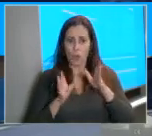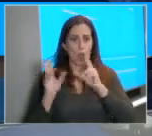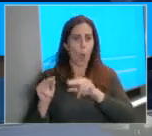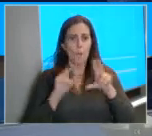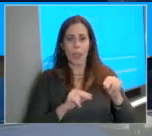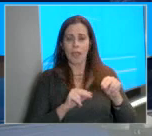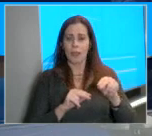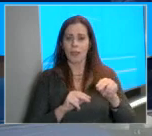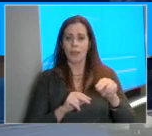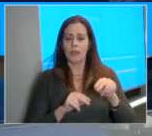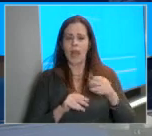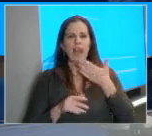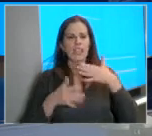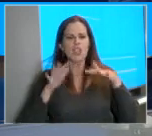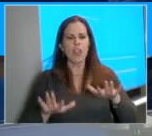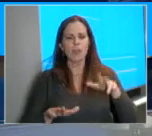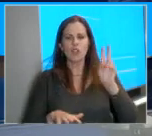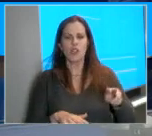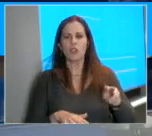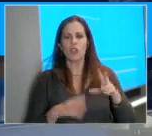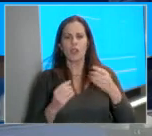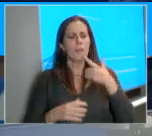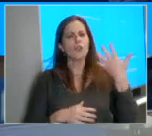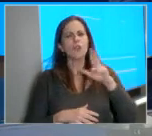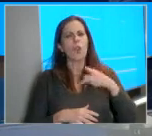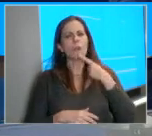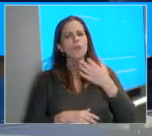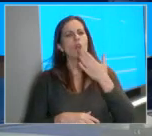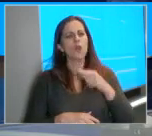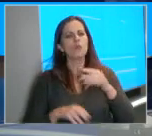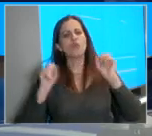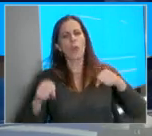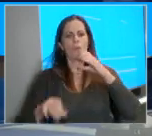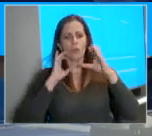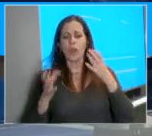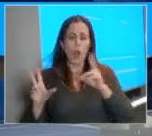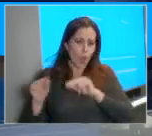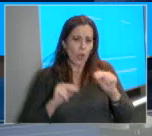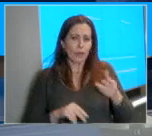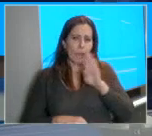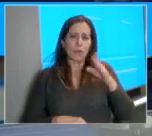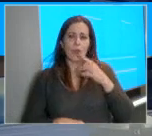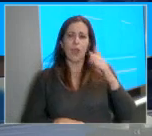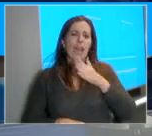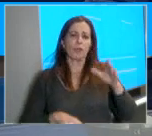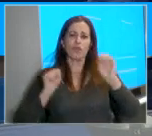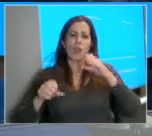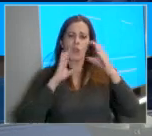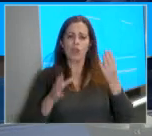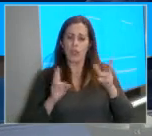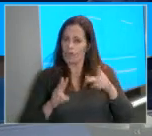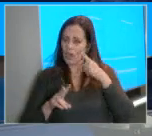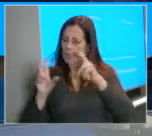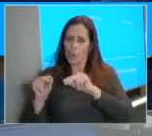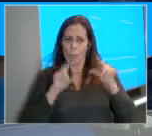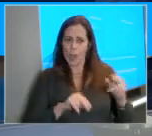דומה לקו האנטישמיות הכללי שיש במשך הרבה שנים לזה שטוענים שהיהודים שולטים בתקשורת. אז אותו דבר ביבי אומר, השמאל שולט בתקשורת. אפשר